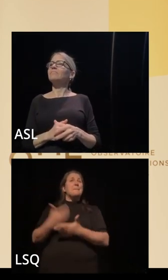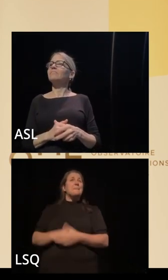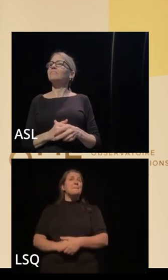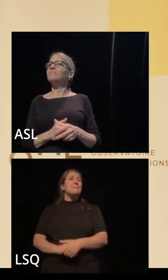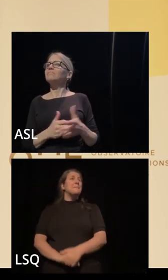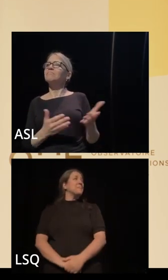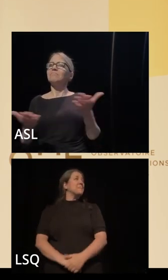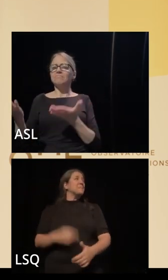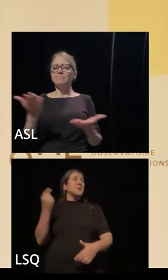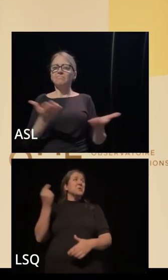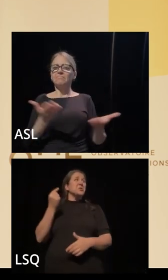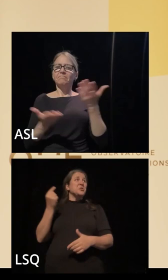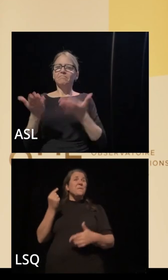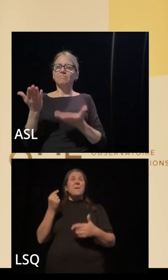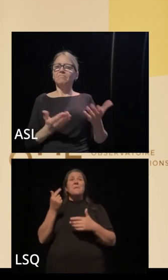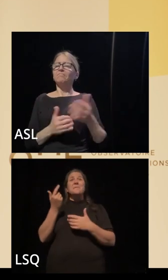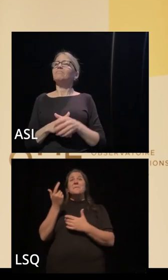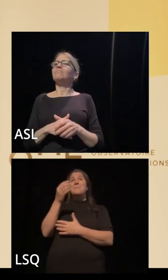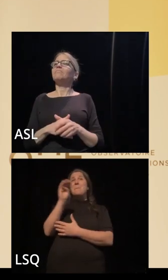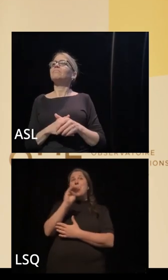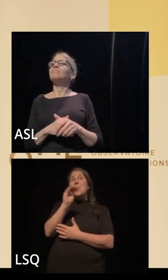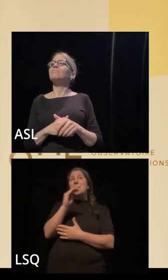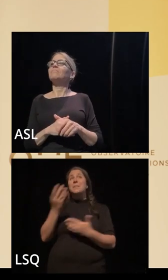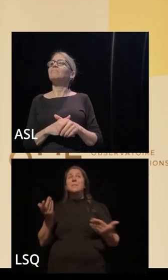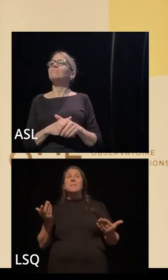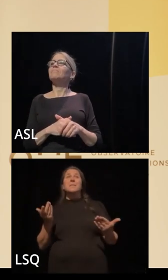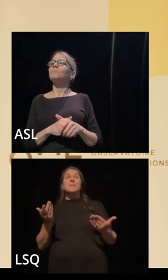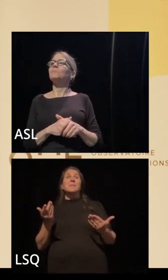Geneviève? Maude?